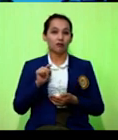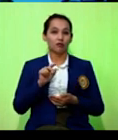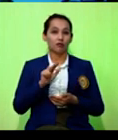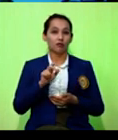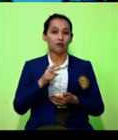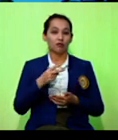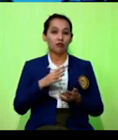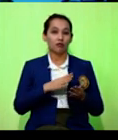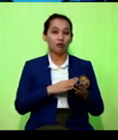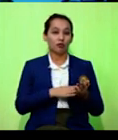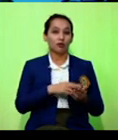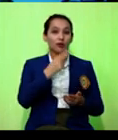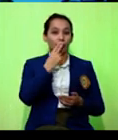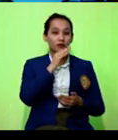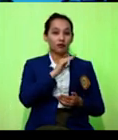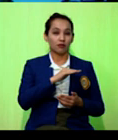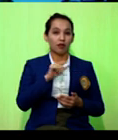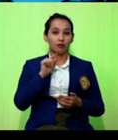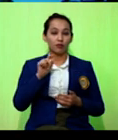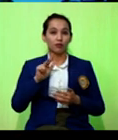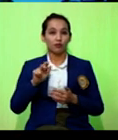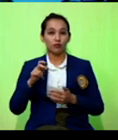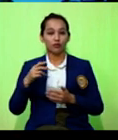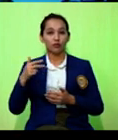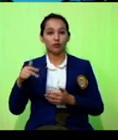1329 1330 dan kichik.